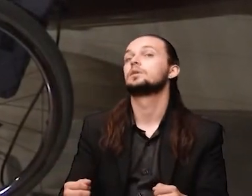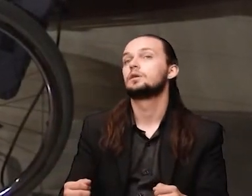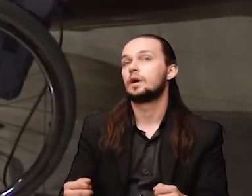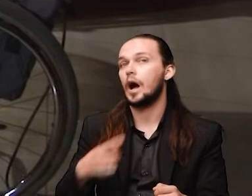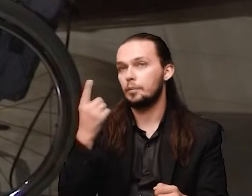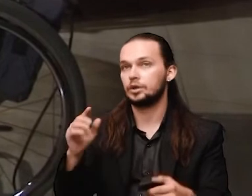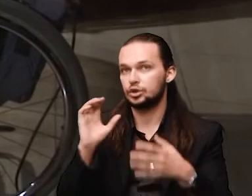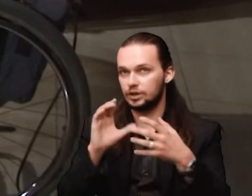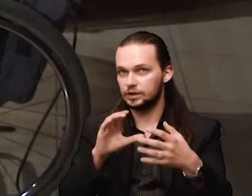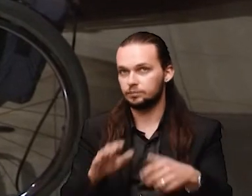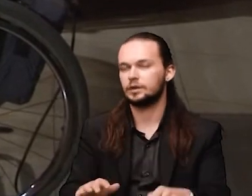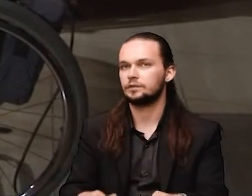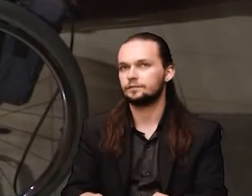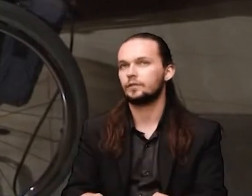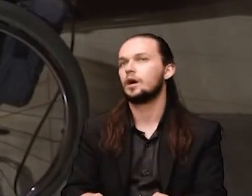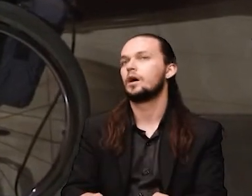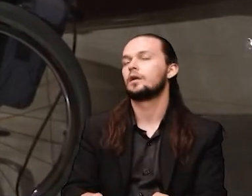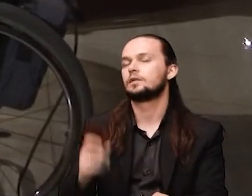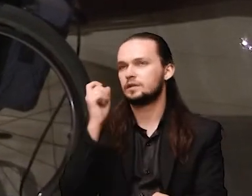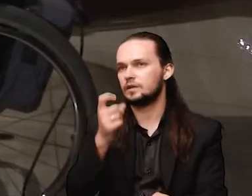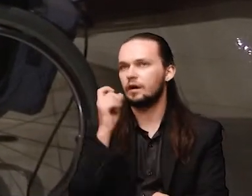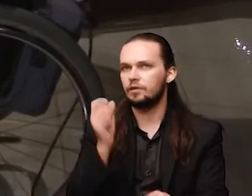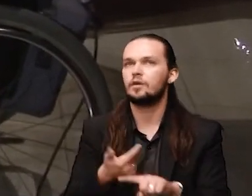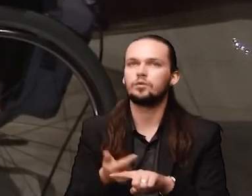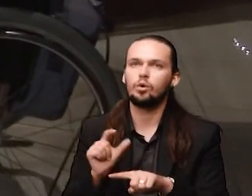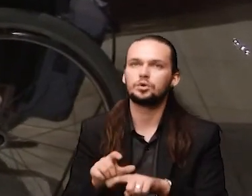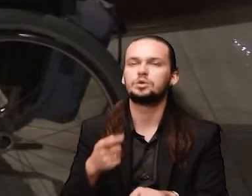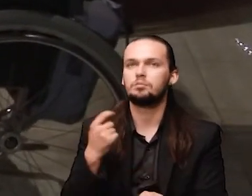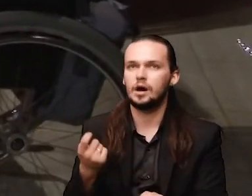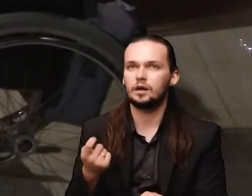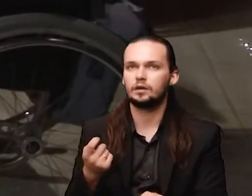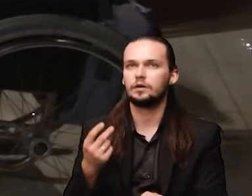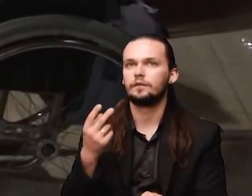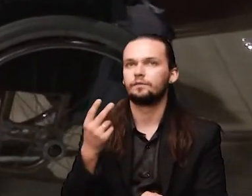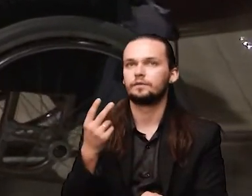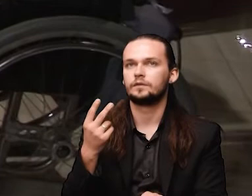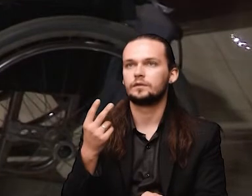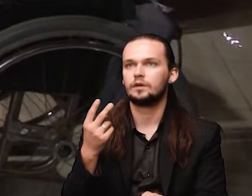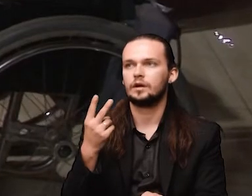конечно, наземный транспорт. Я вскользь упомянул, что трамваев у нас очень мало, всего-навсего